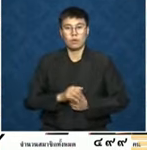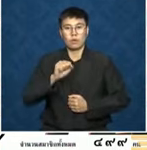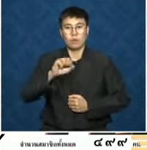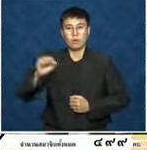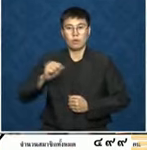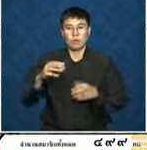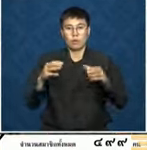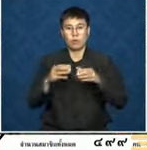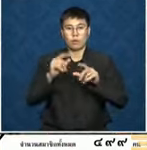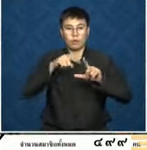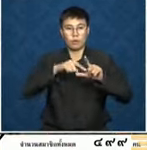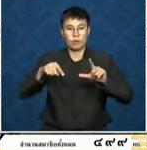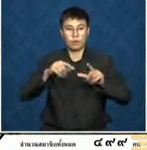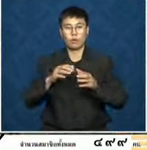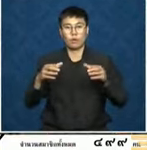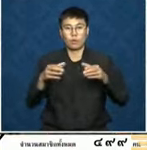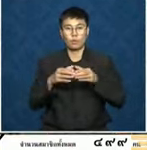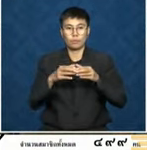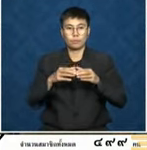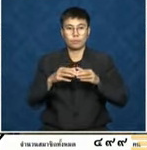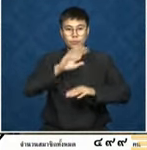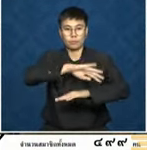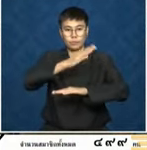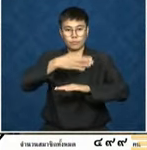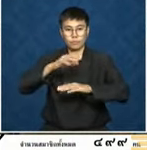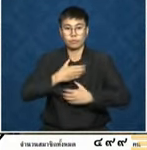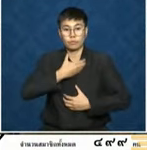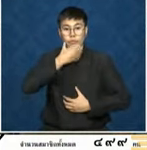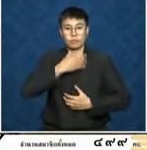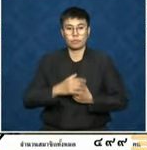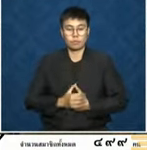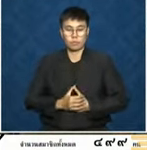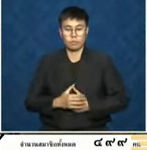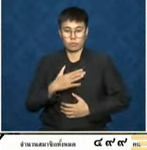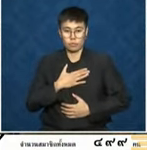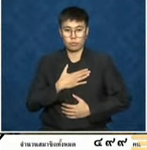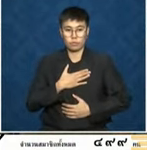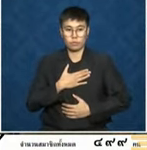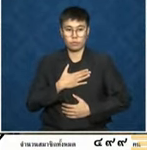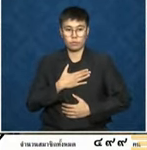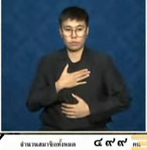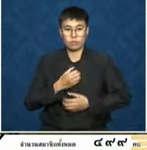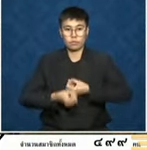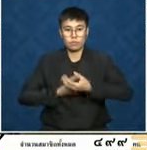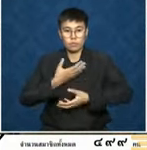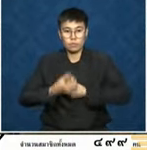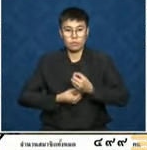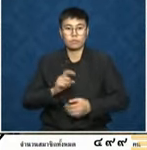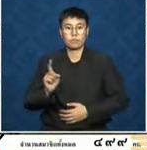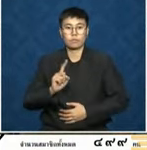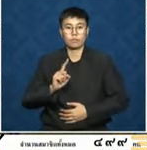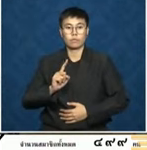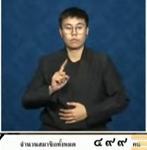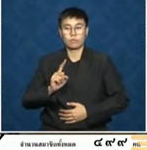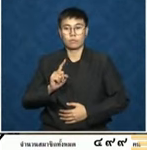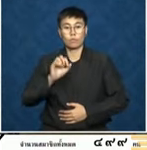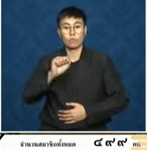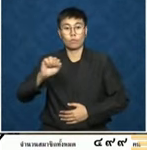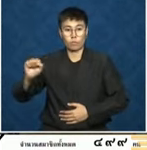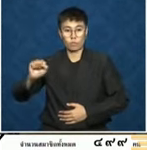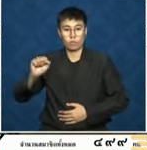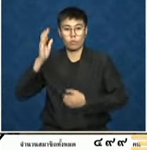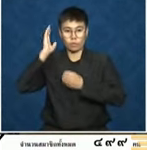พรรคก้าวไกลสาสวดชาติพันธุ์และชนเผ่าพื้นเมืองผมอยากจะให้ความเห็นต่อกรณีที่เพื่อนสมาชิกนะครับ